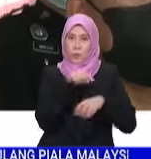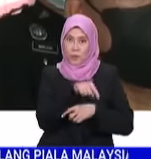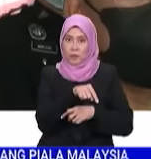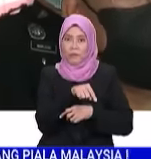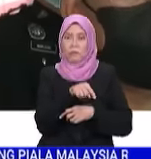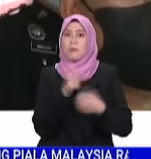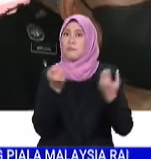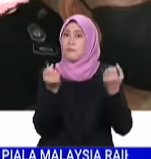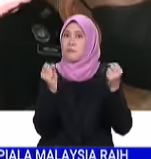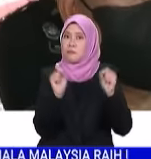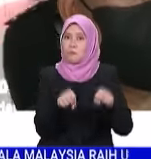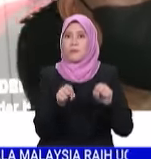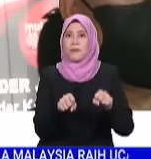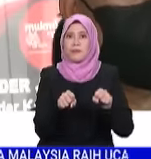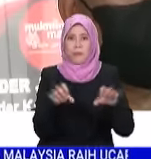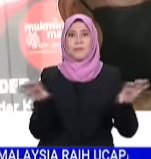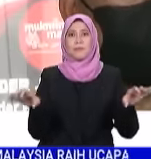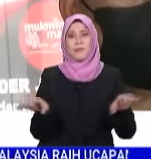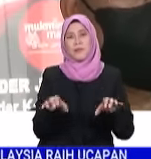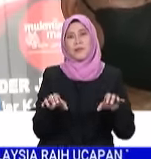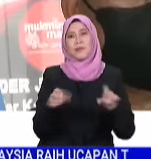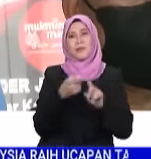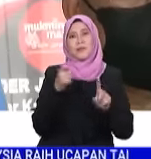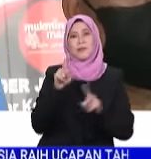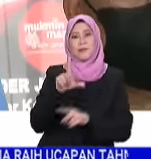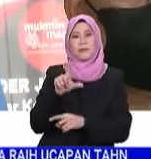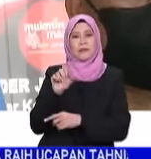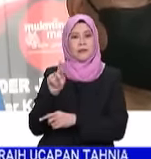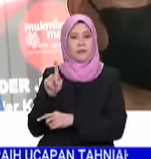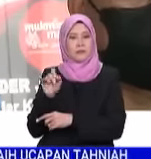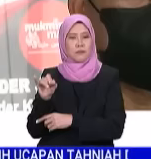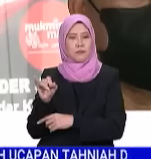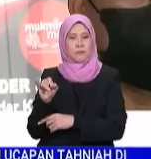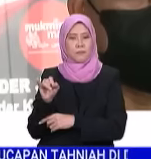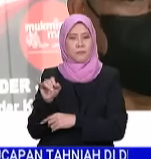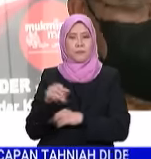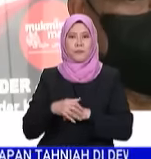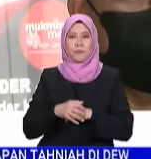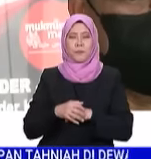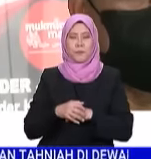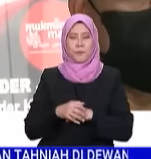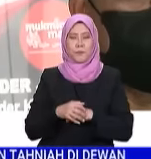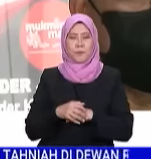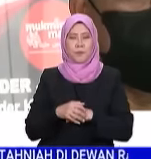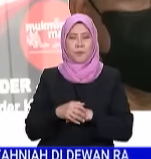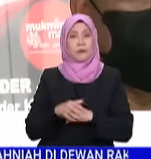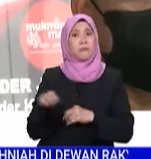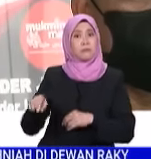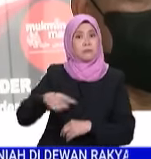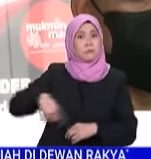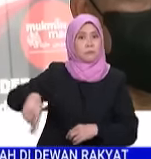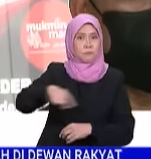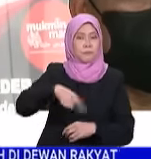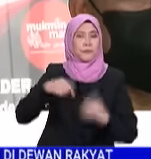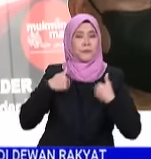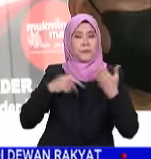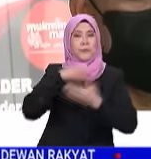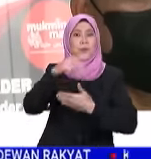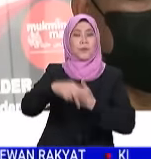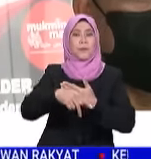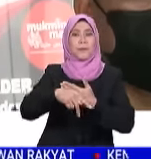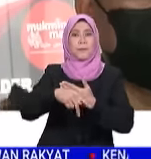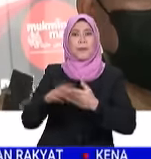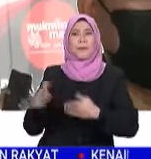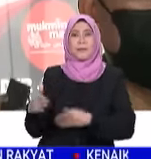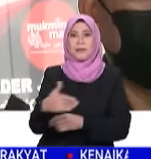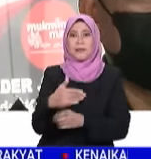yang di boleh dilakukan oleh lki oleh nikmat mereka ada program